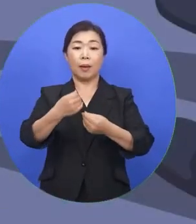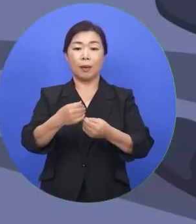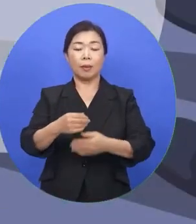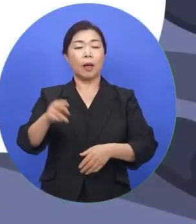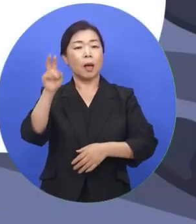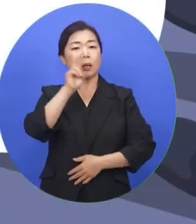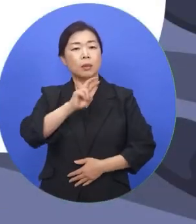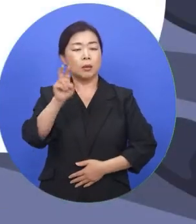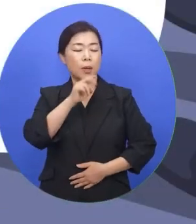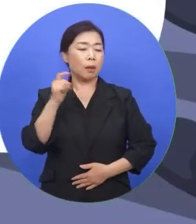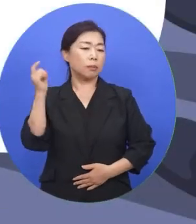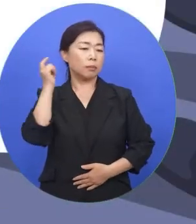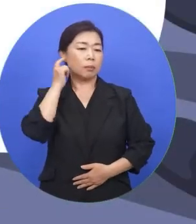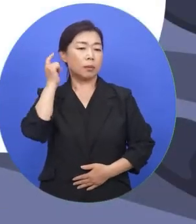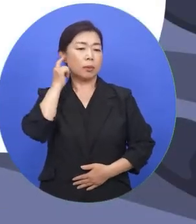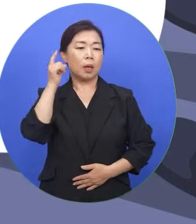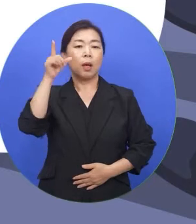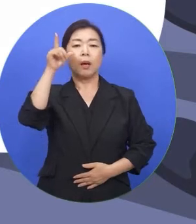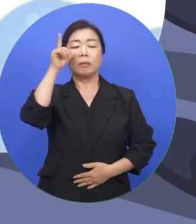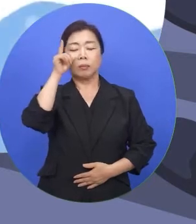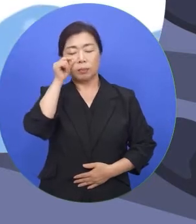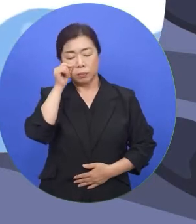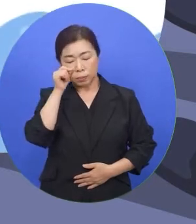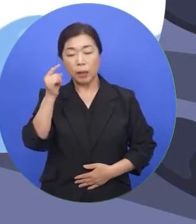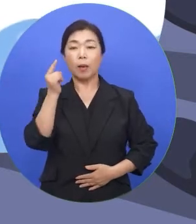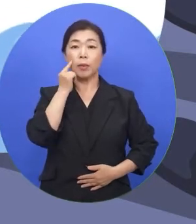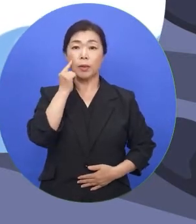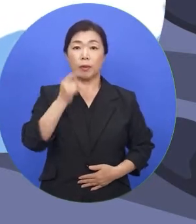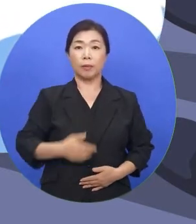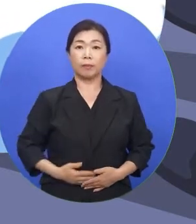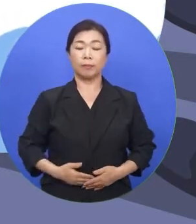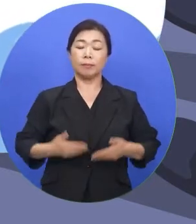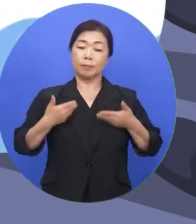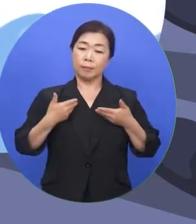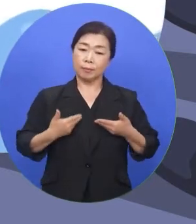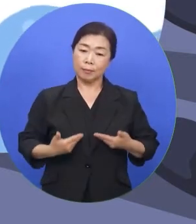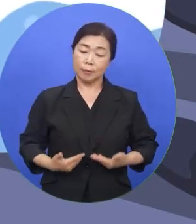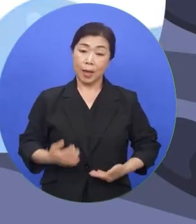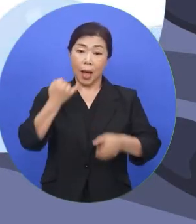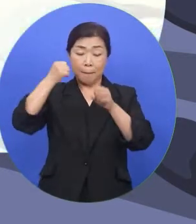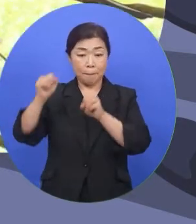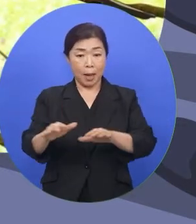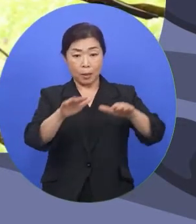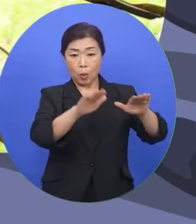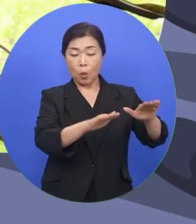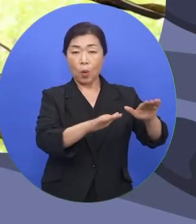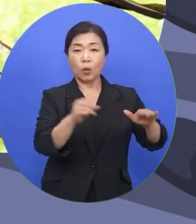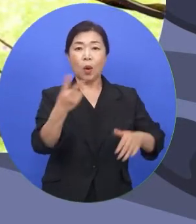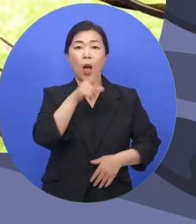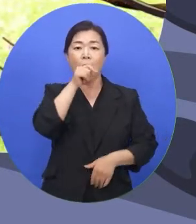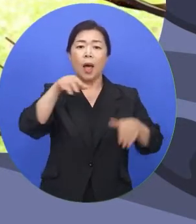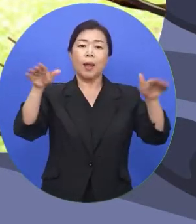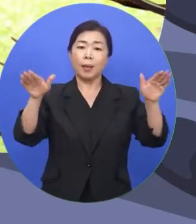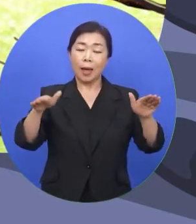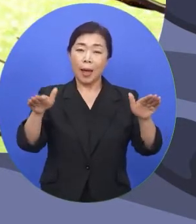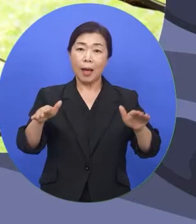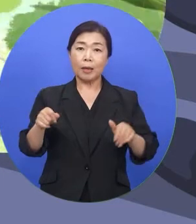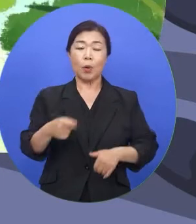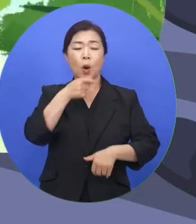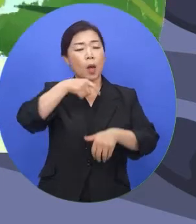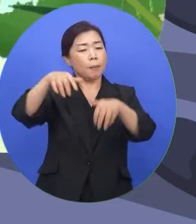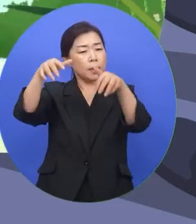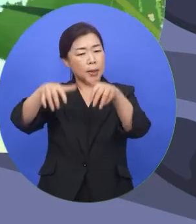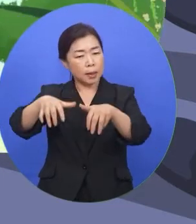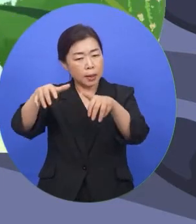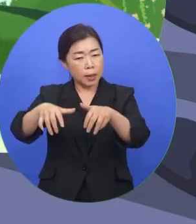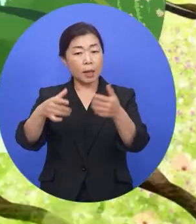편안함을 주는 음악을 들으며 잠들어 보세요. 잔잔한 파도 소리나 맑은 새소리,